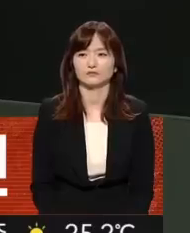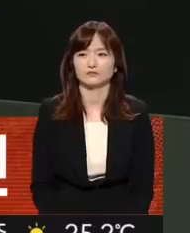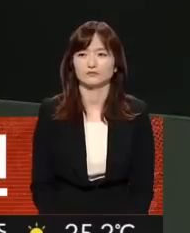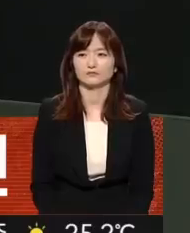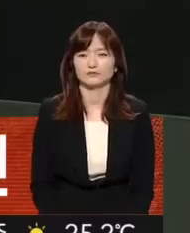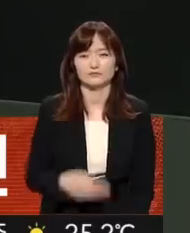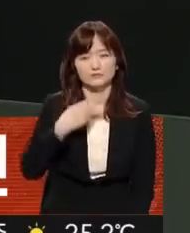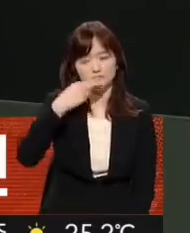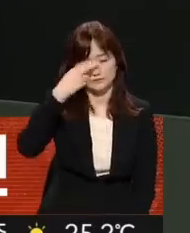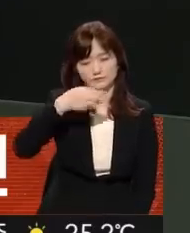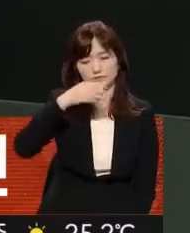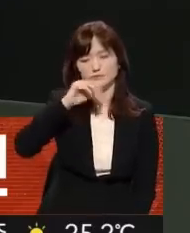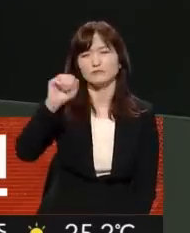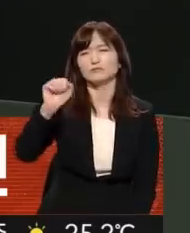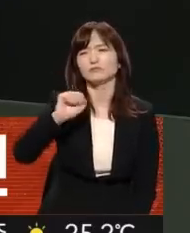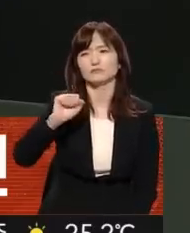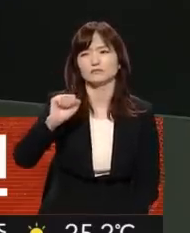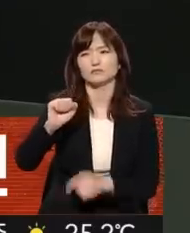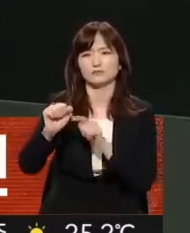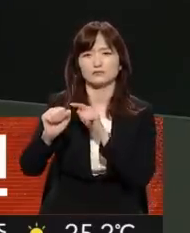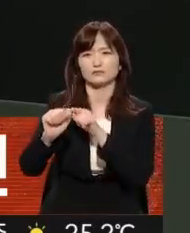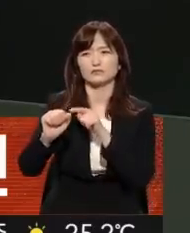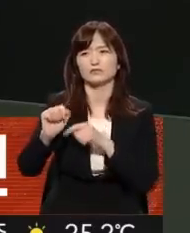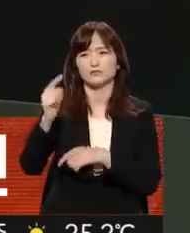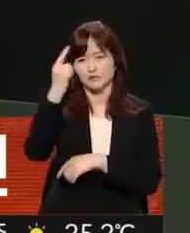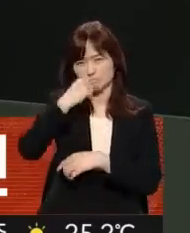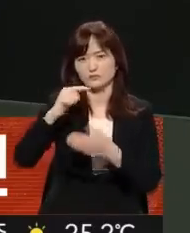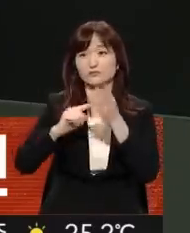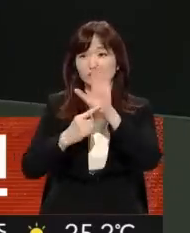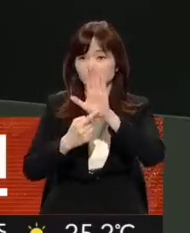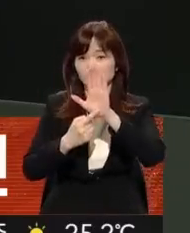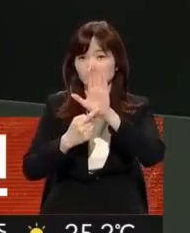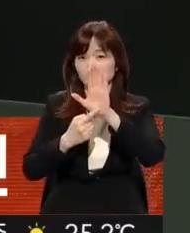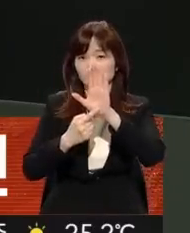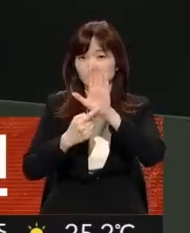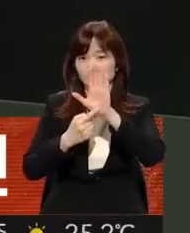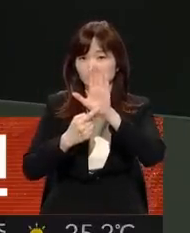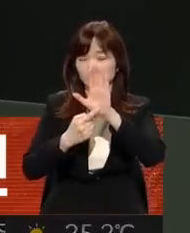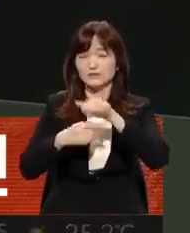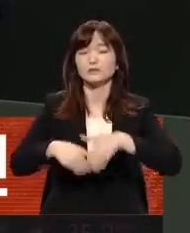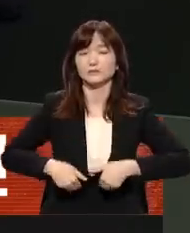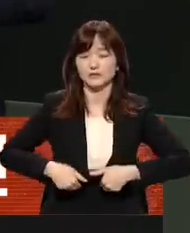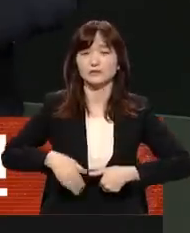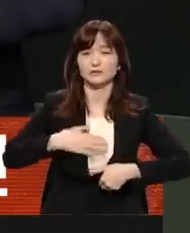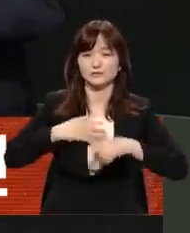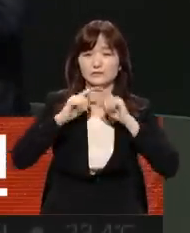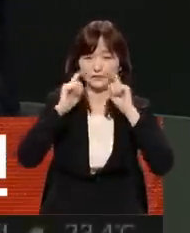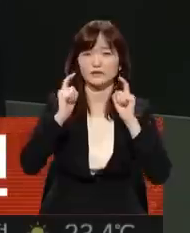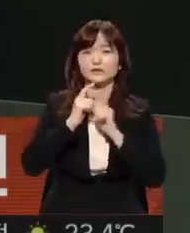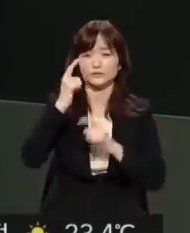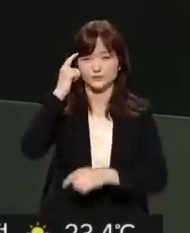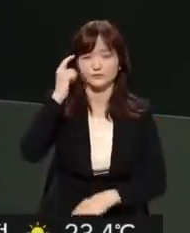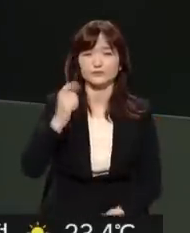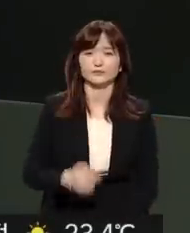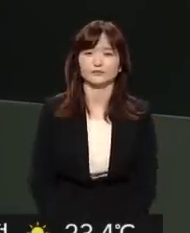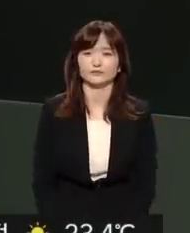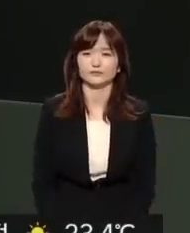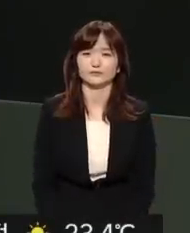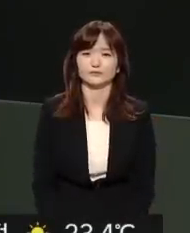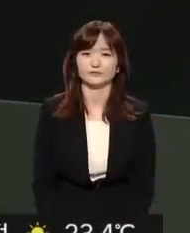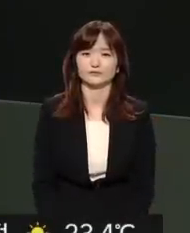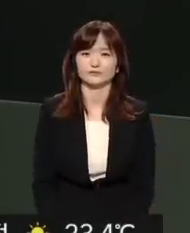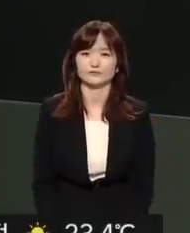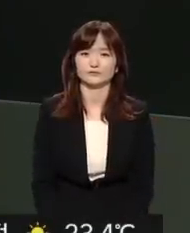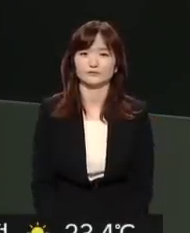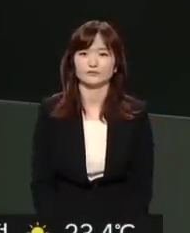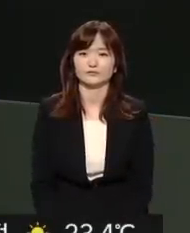이 음주운전자들 얼굴 공개 진짜 해야 된다고 저는 개인적으로 생각합니다. 자, 다음 뉴스 이어가죠.